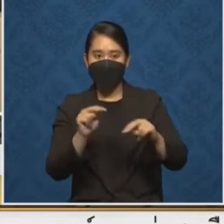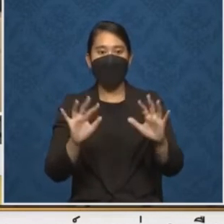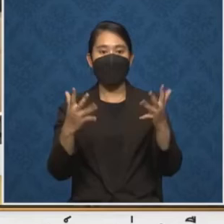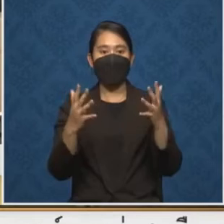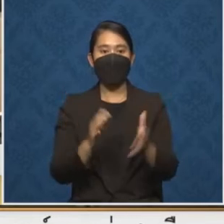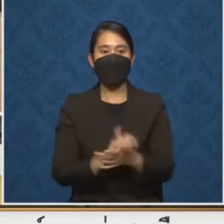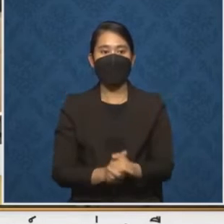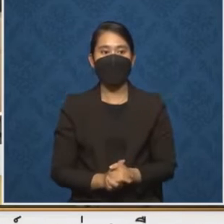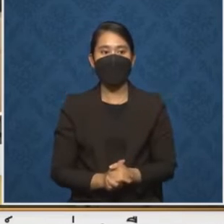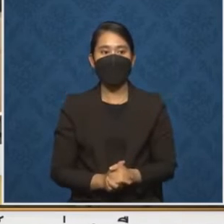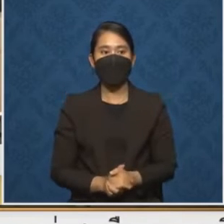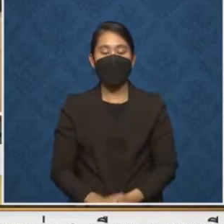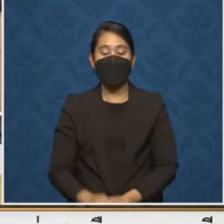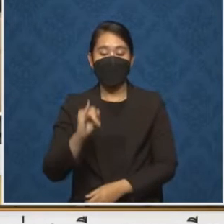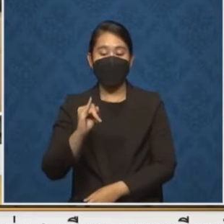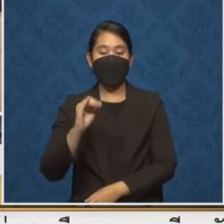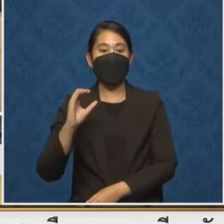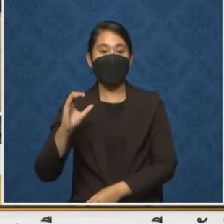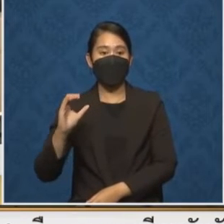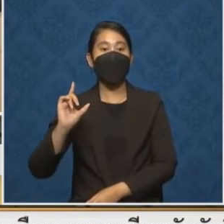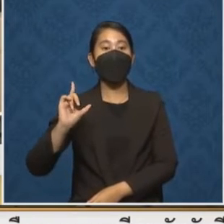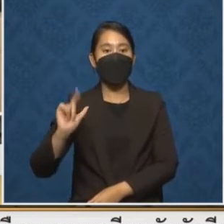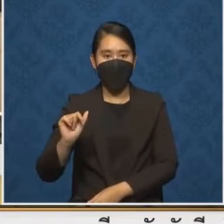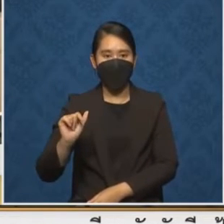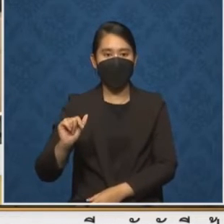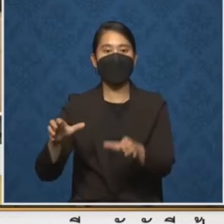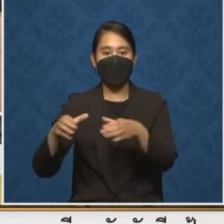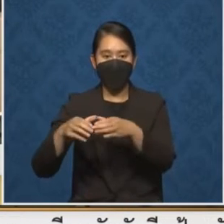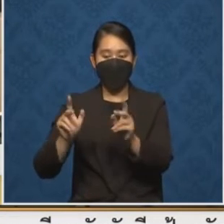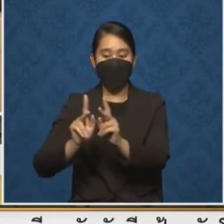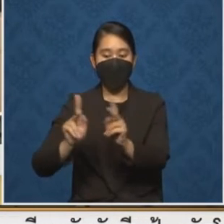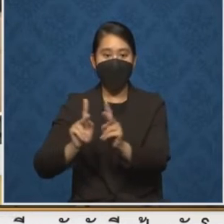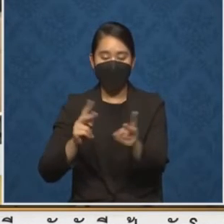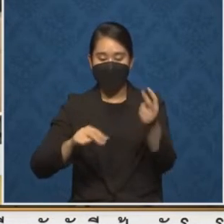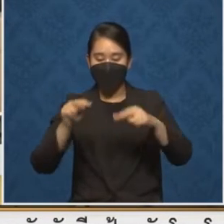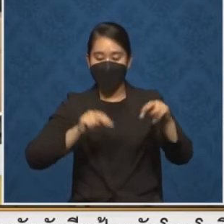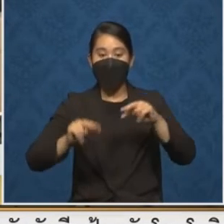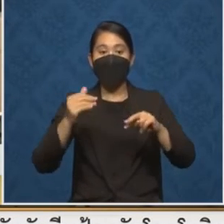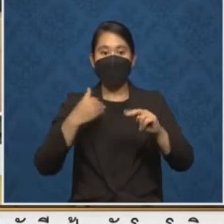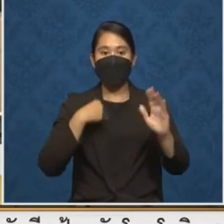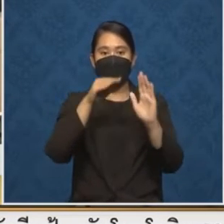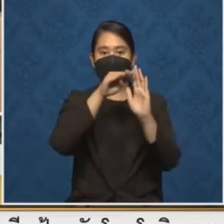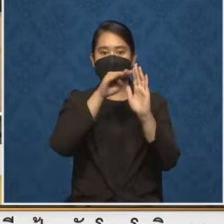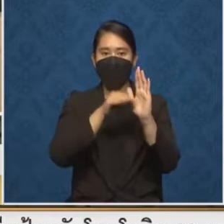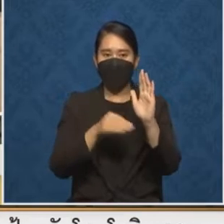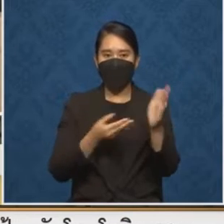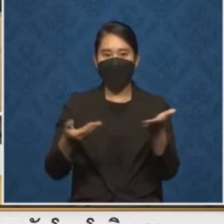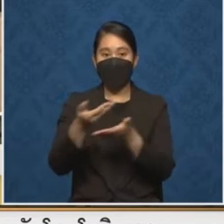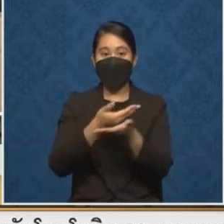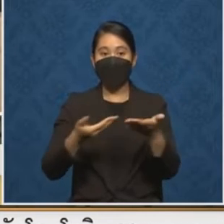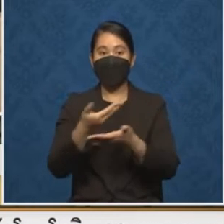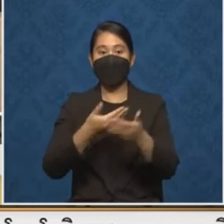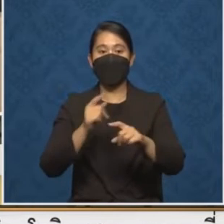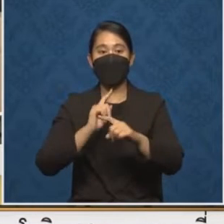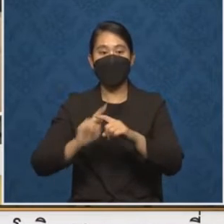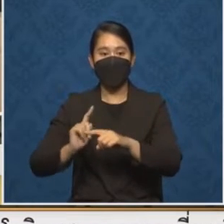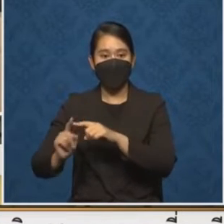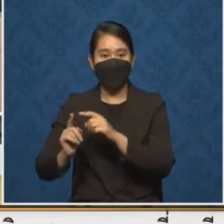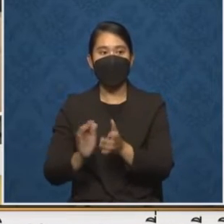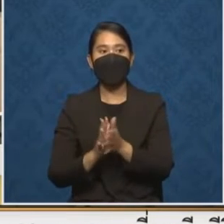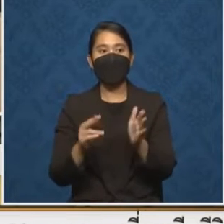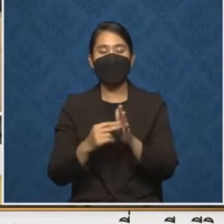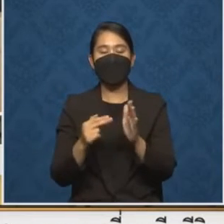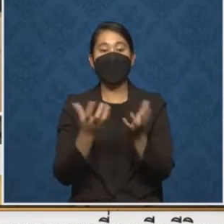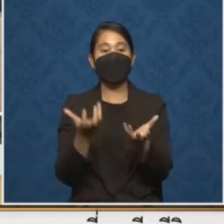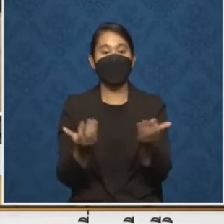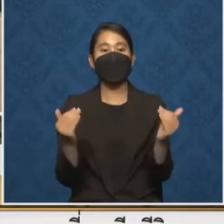ู่แตของ ICC เป็หลกที่มี กำกับดูแลว่ให้กระบวนในการพิจารณา อนุยาตัตราการมี